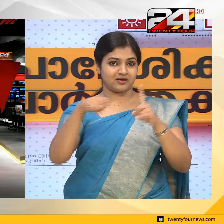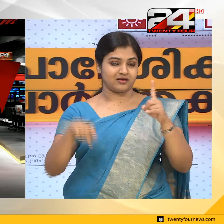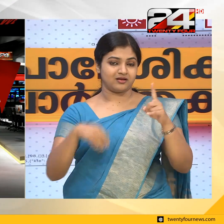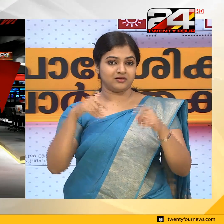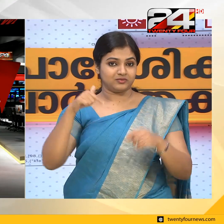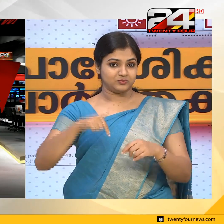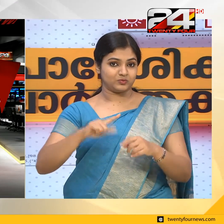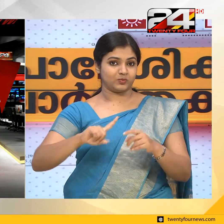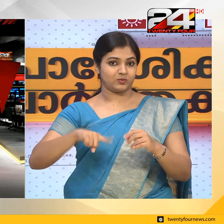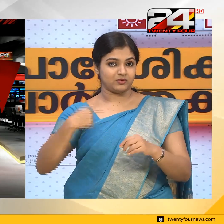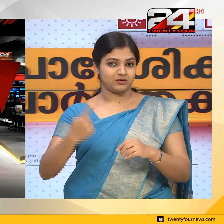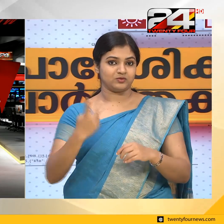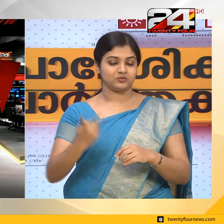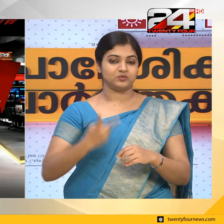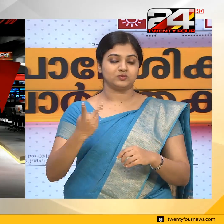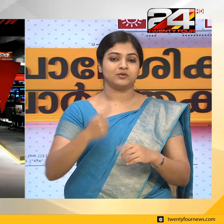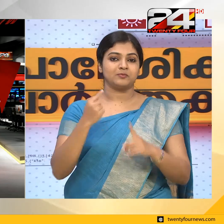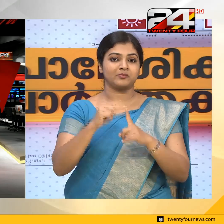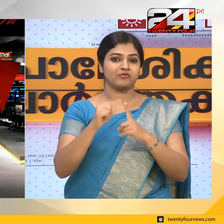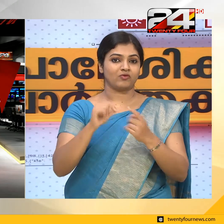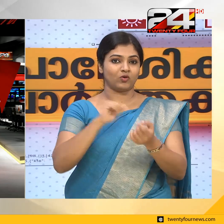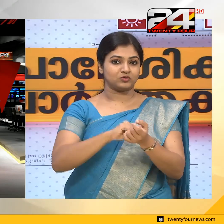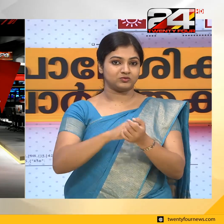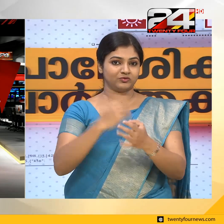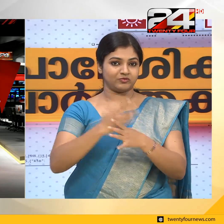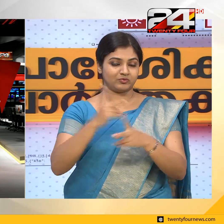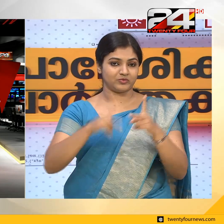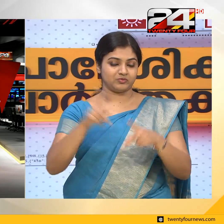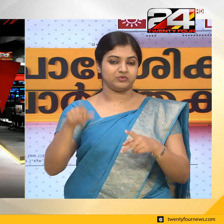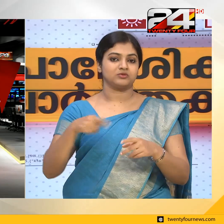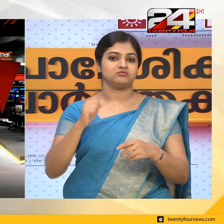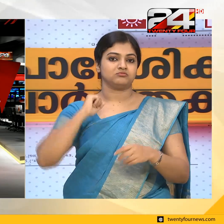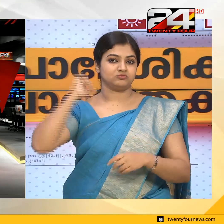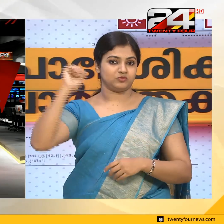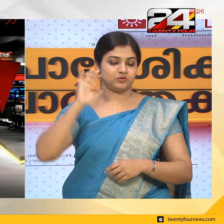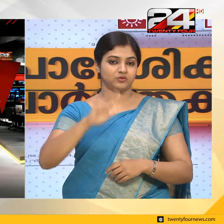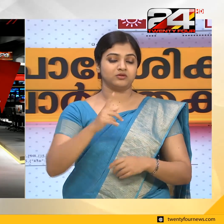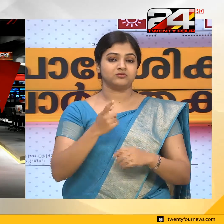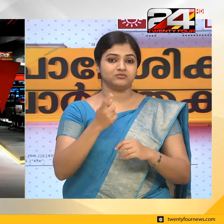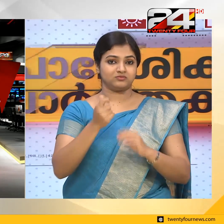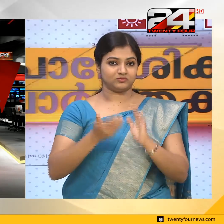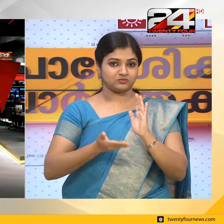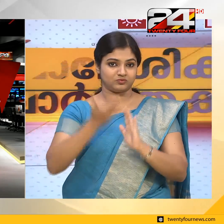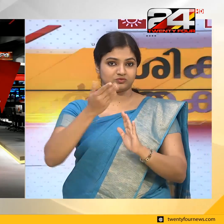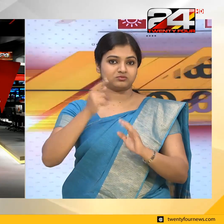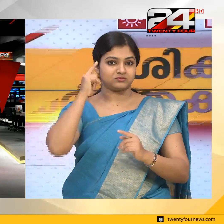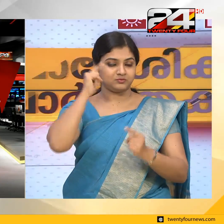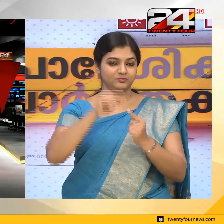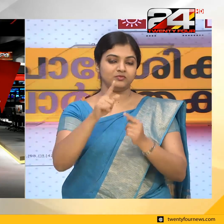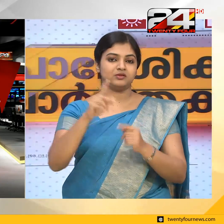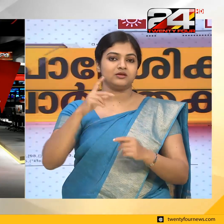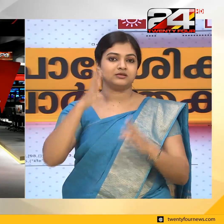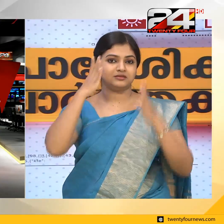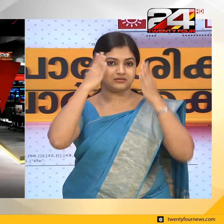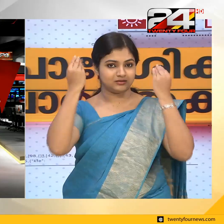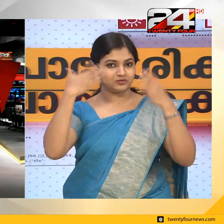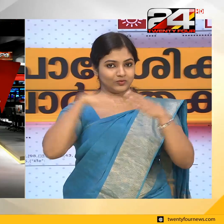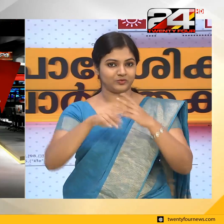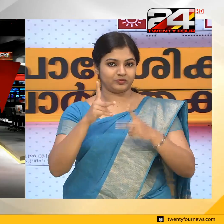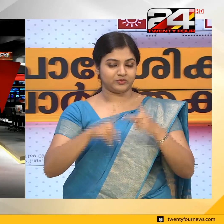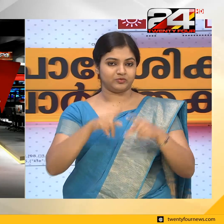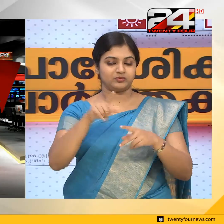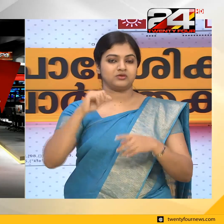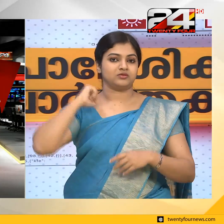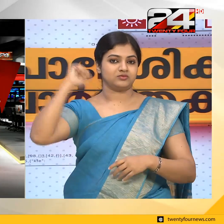സംസ്ഥാനത്ത് ഇന്നും നാളെയും സ്വകാര്യ ആശുപത്രി ജീവനക്കാരുടെ പണിമുടക്ക്. മിനിമം വേതനം നടപ്പിലാക്കണമെന്നാവശ്യപ്പെട്ടാണ് നഴ്സുമാരടക്കമുള്ള ജീവനക്കാർ ഹൈക്കോടതിക്ക് മുന്നിൽ